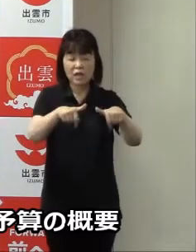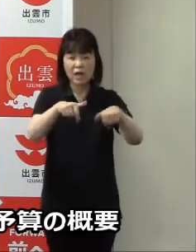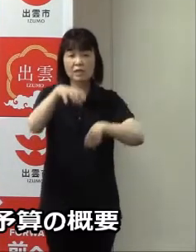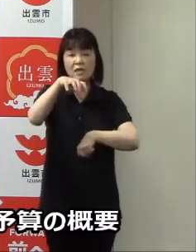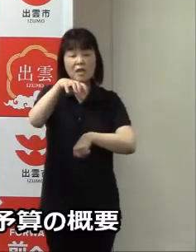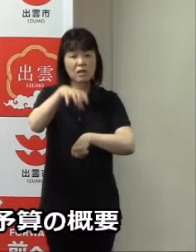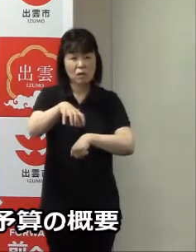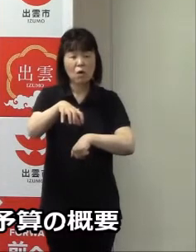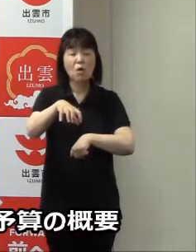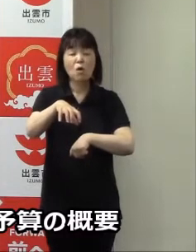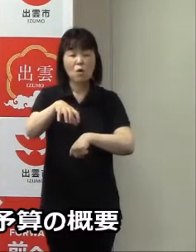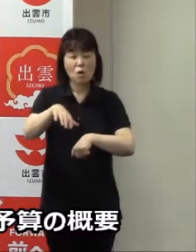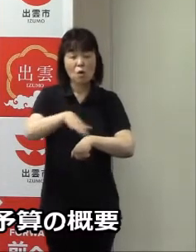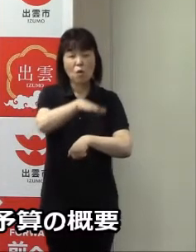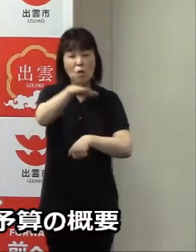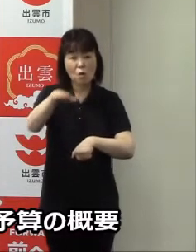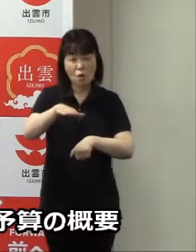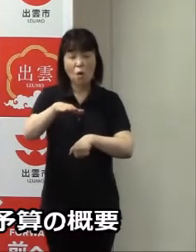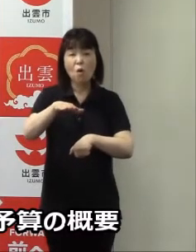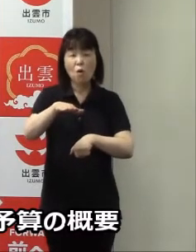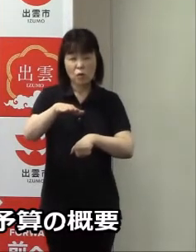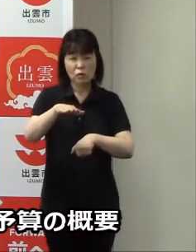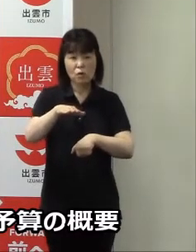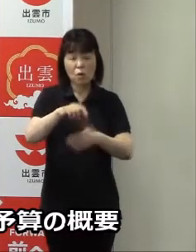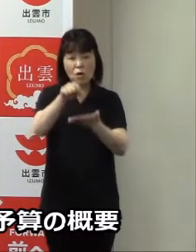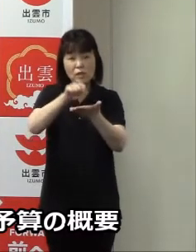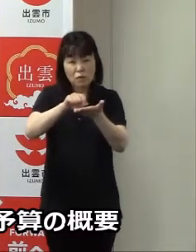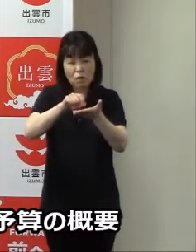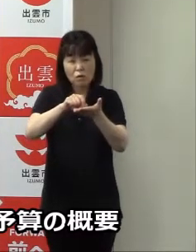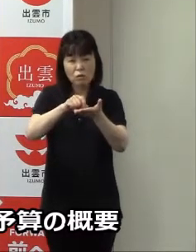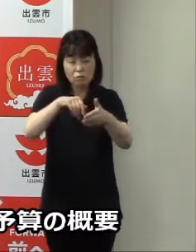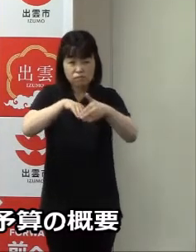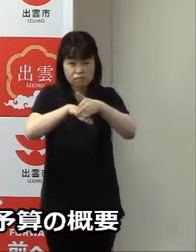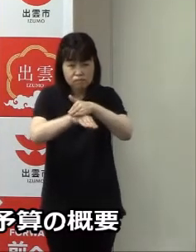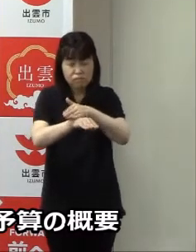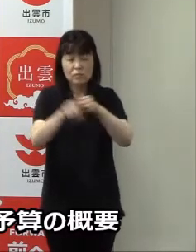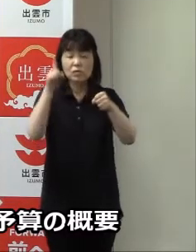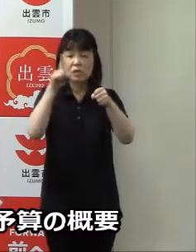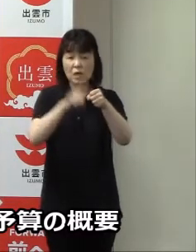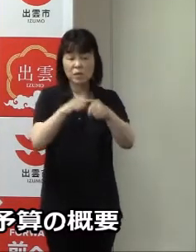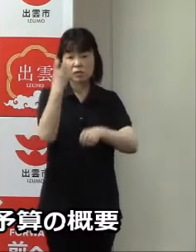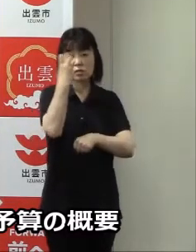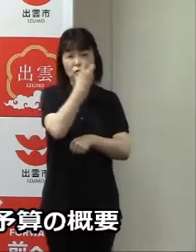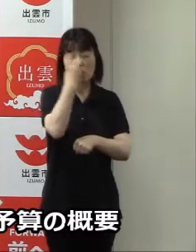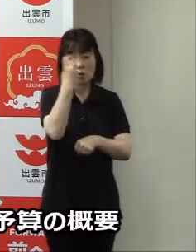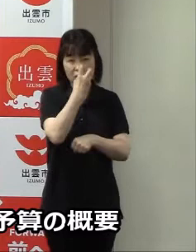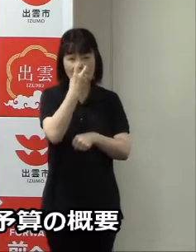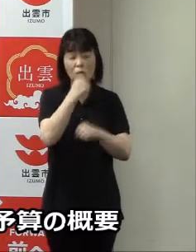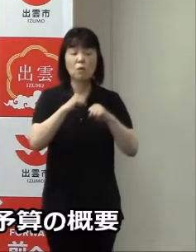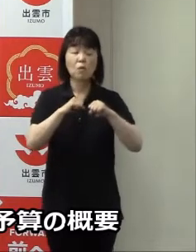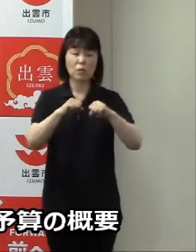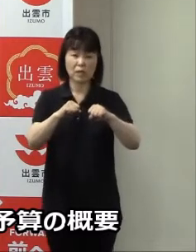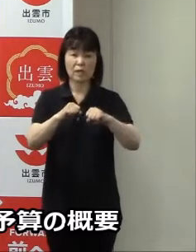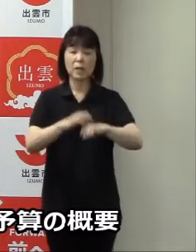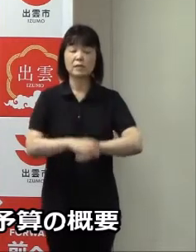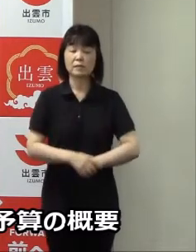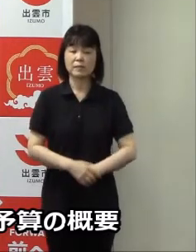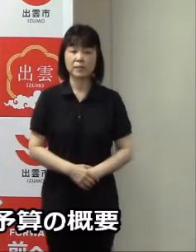滑走路跡の記録を取るためにですね、さまざまな調査等を行っていくということであります